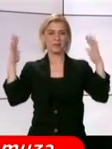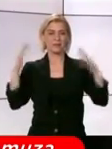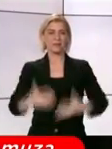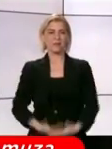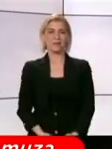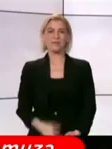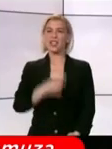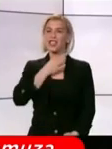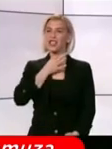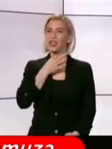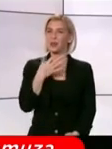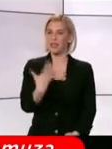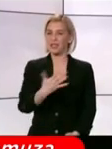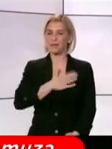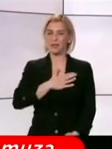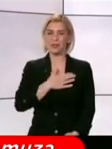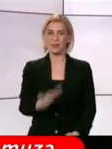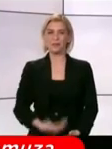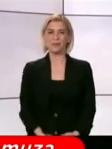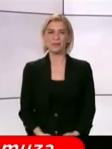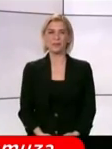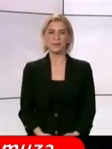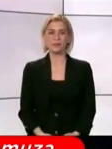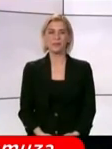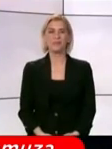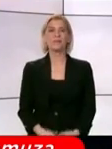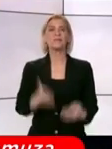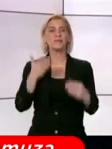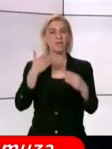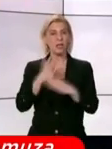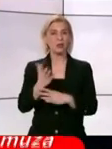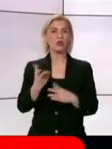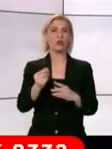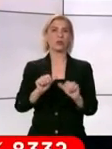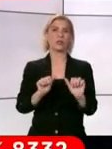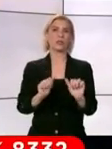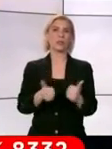Evet, teşekkür ediyoruz, sağ olsun. Gerçekten çok değerli bir isim. Eli çok açıktır. Tanırım.